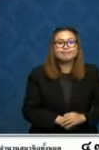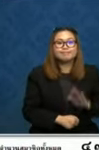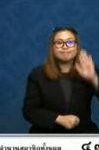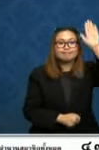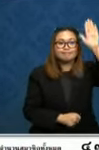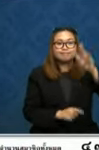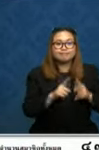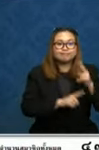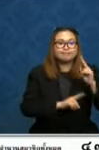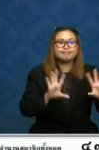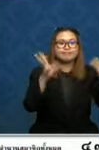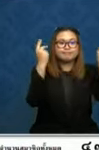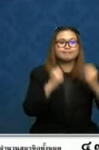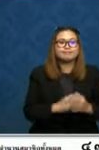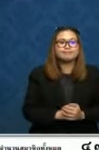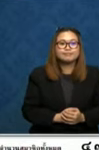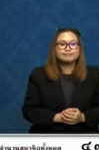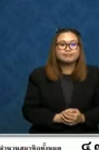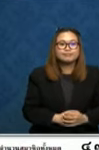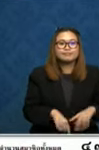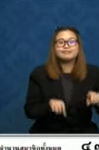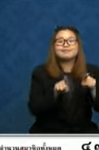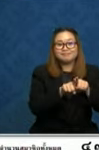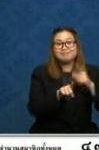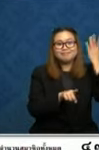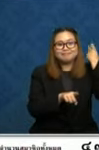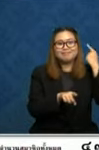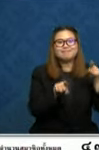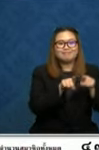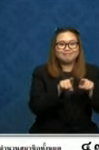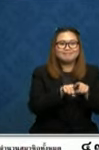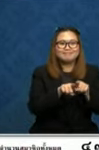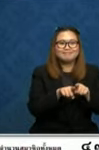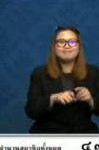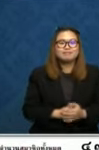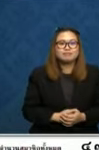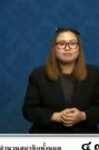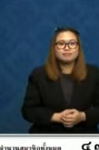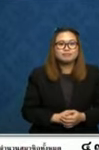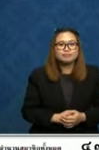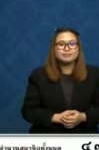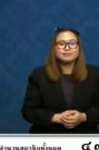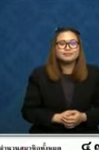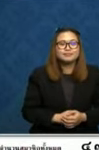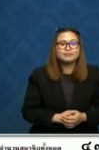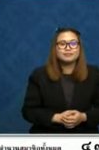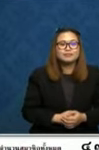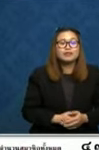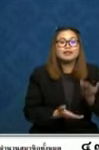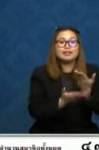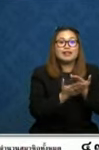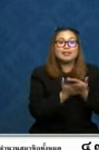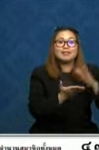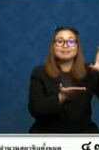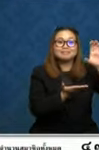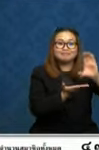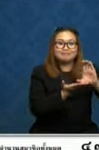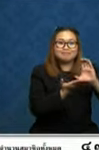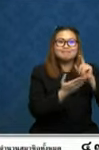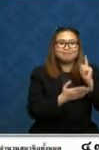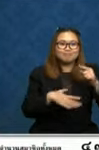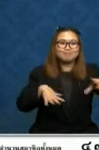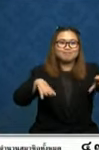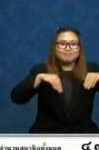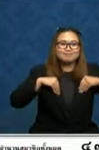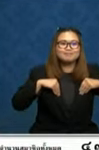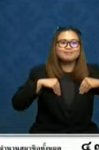ทั้งยวงครับเหมือนท่านสุรทินครับเมื่อสักครู่นี้ท่านสุรทินยังยืนยันเหมือนเดิมแต่ผมคิดว่าเรื่องนึงที่เราต้องยอมรับความจริงและก็ผมขอ